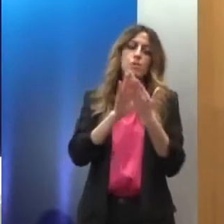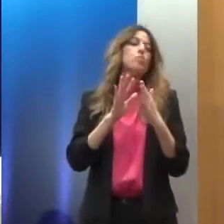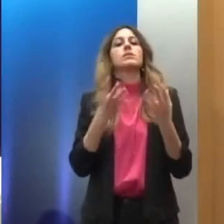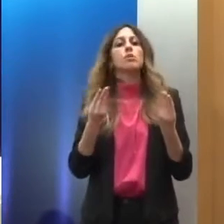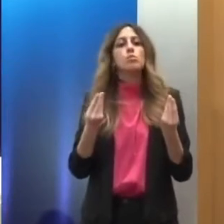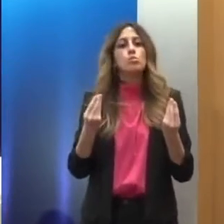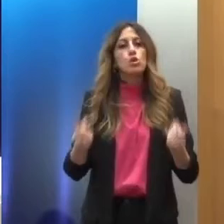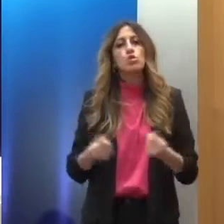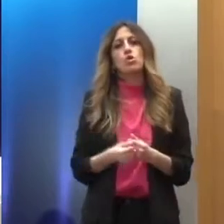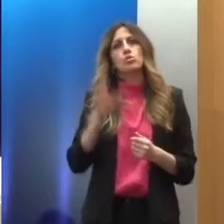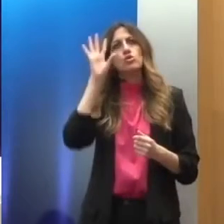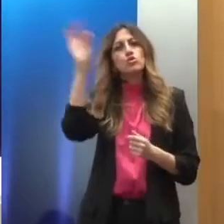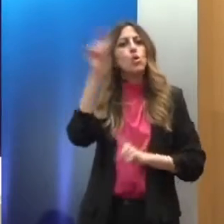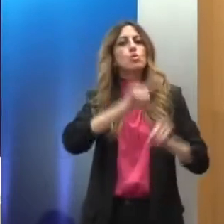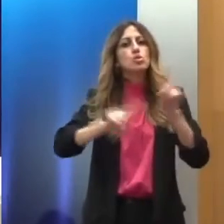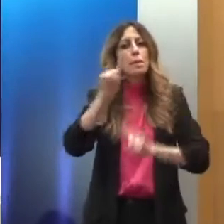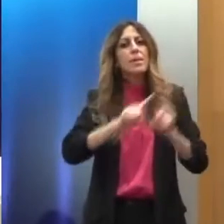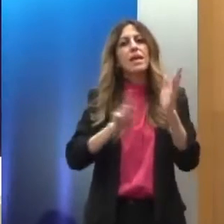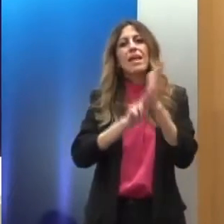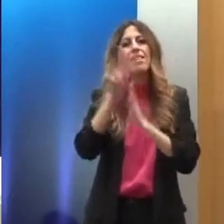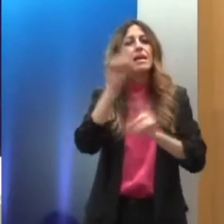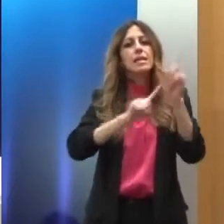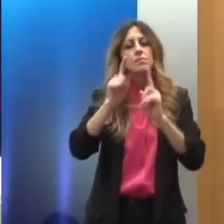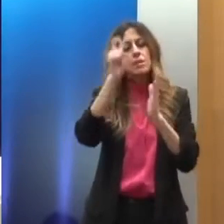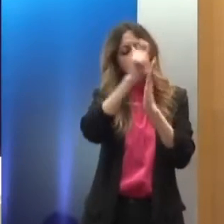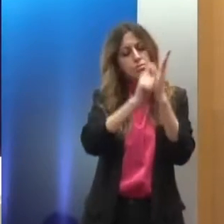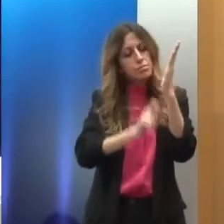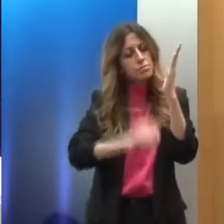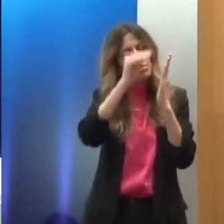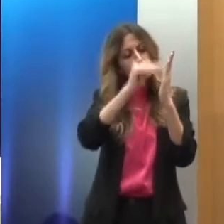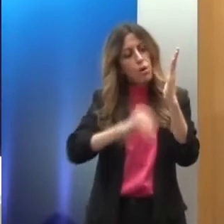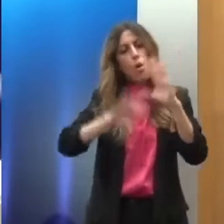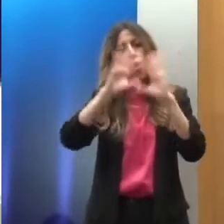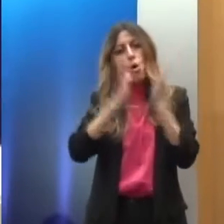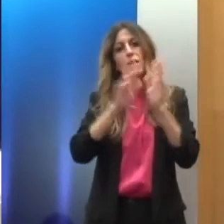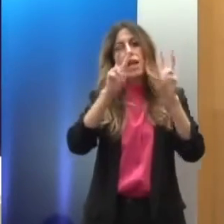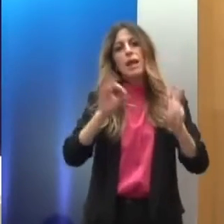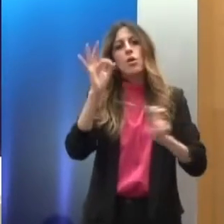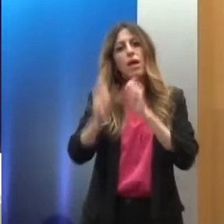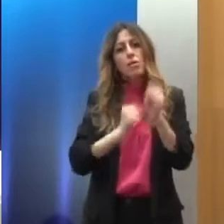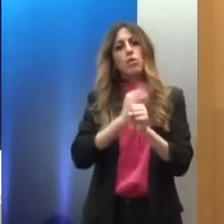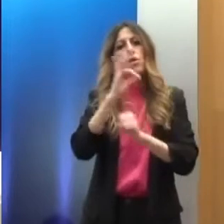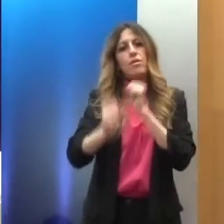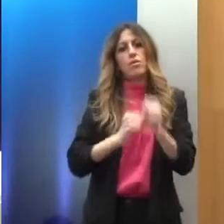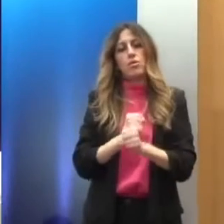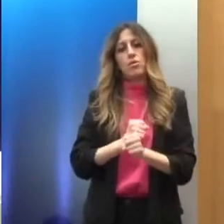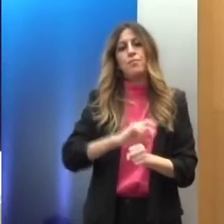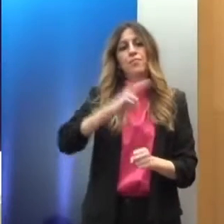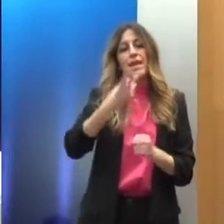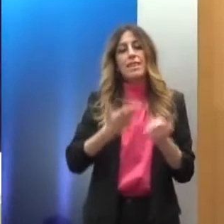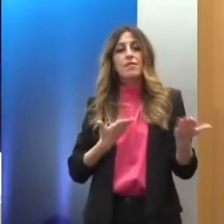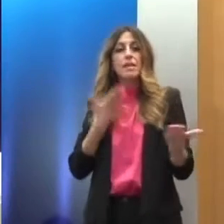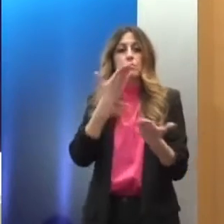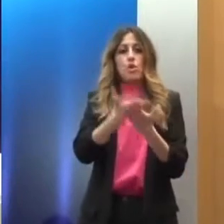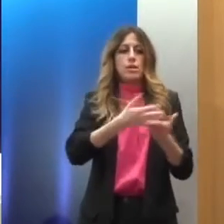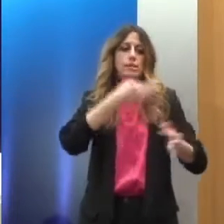συγκεκριμένους στόχους και μετρήσιμους δείκτες και να μπορούν να ελέγχονται σε αιτήσια βάση. Η δεύτερη σύσταση σε επίπεδο νομοθετικό